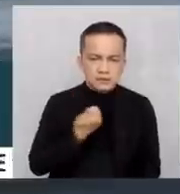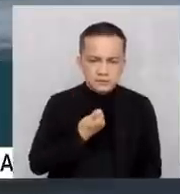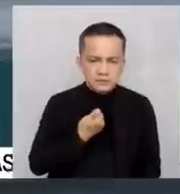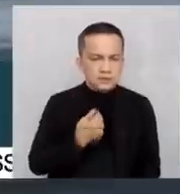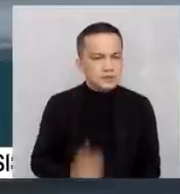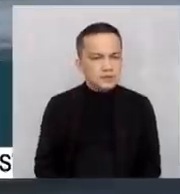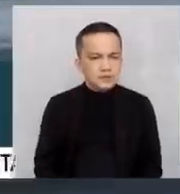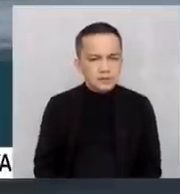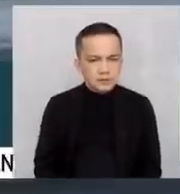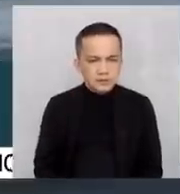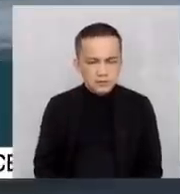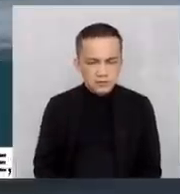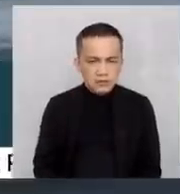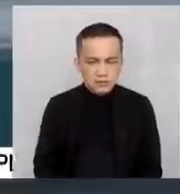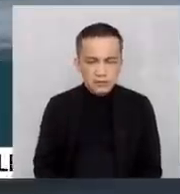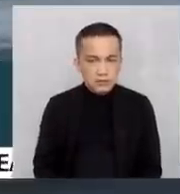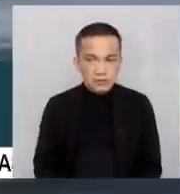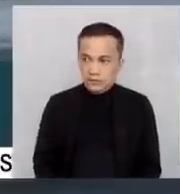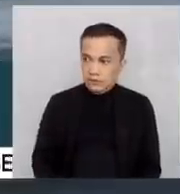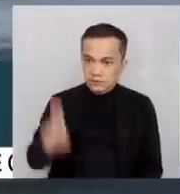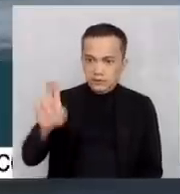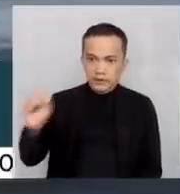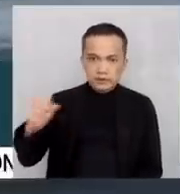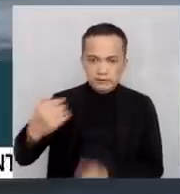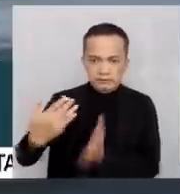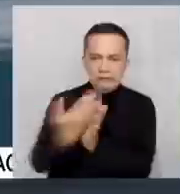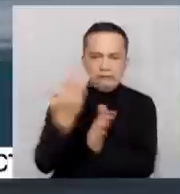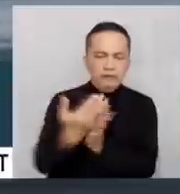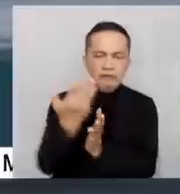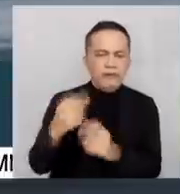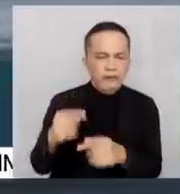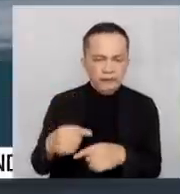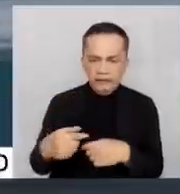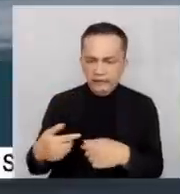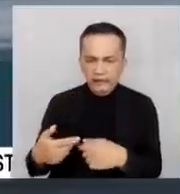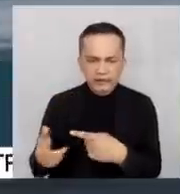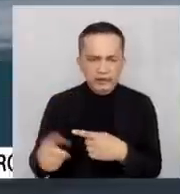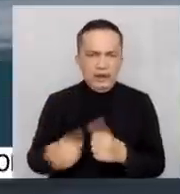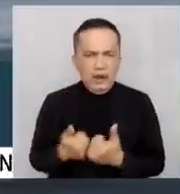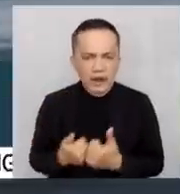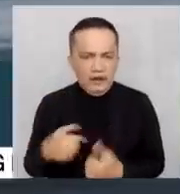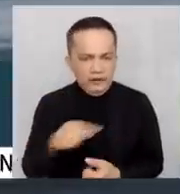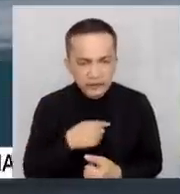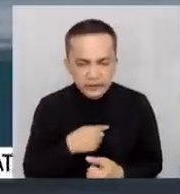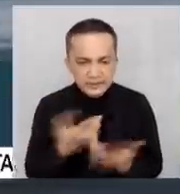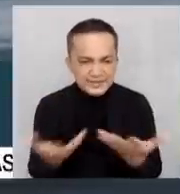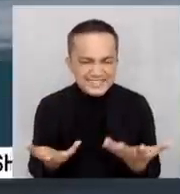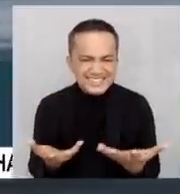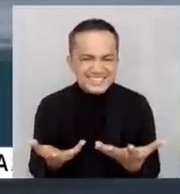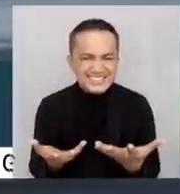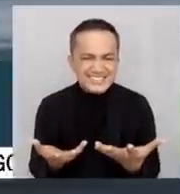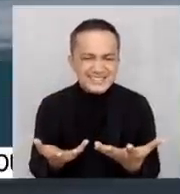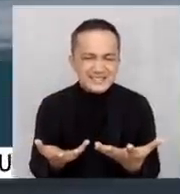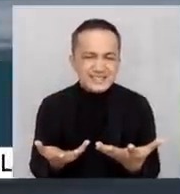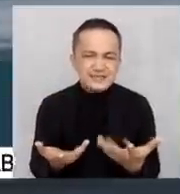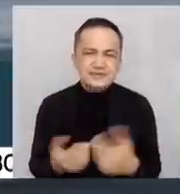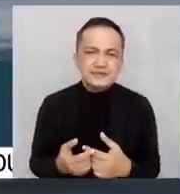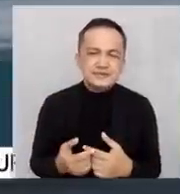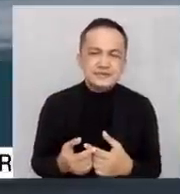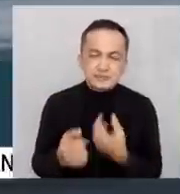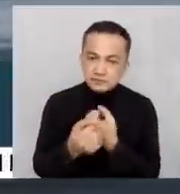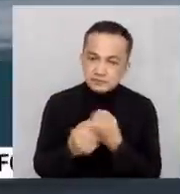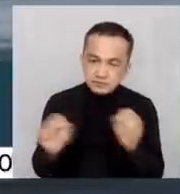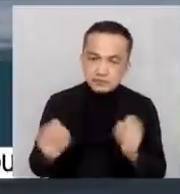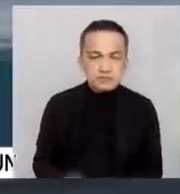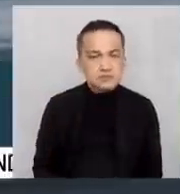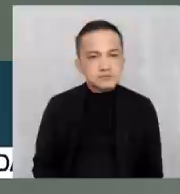kung ito ay binabaliwala ng US, so paano pa tayo as an independent nation? So kung ganito